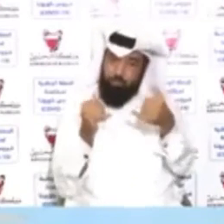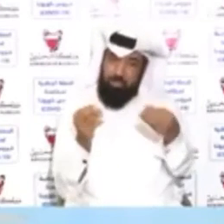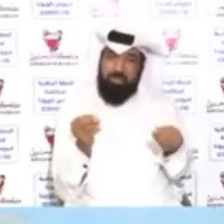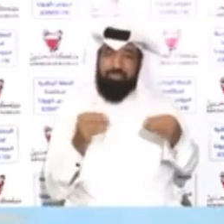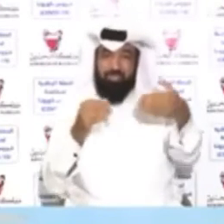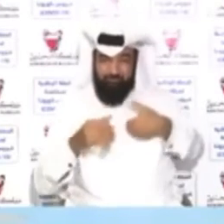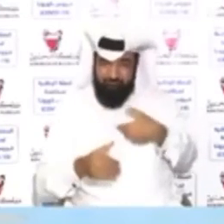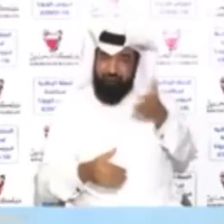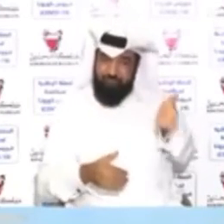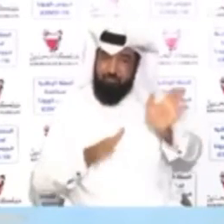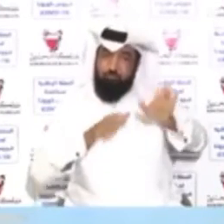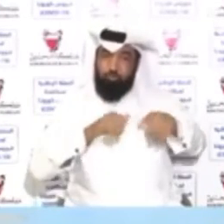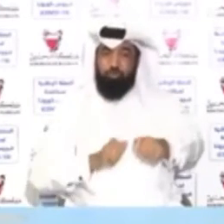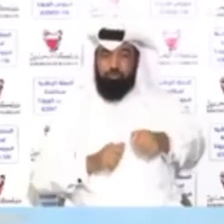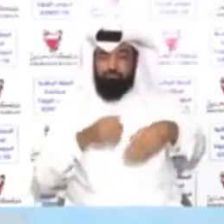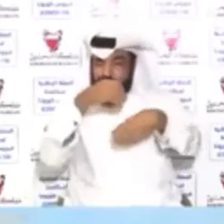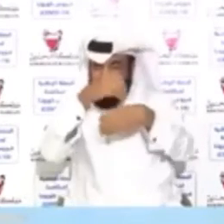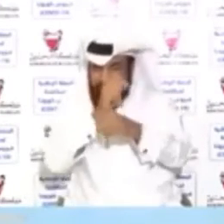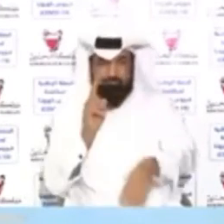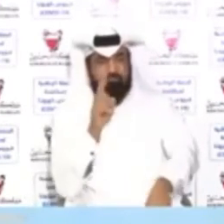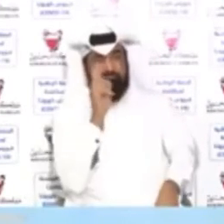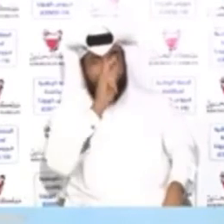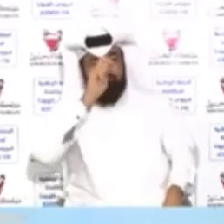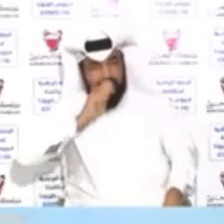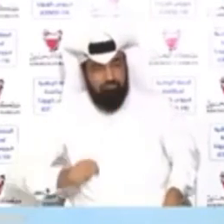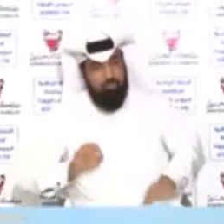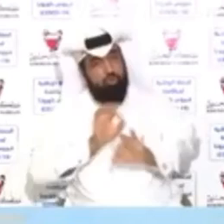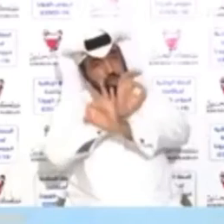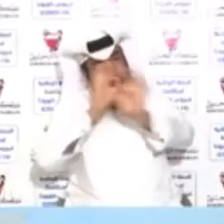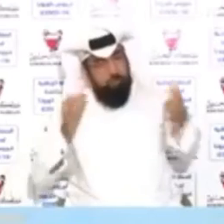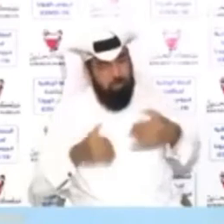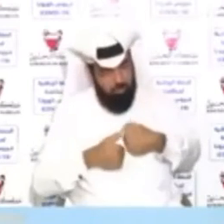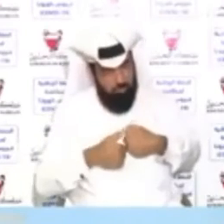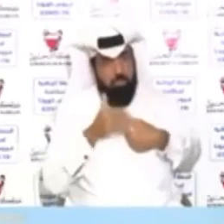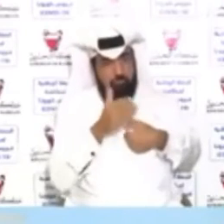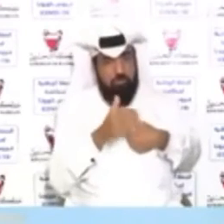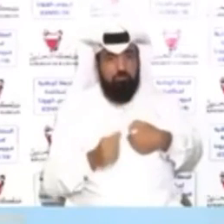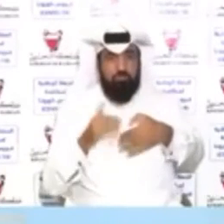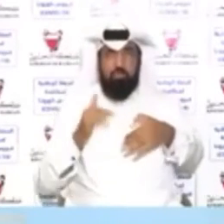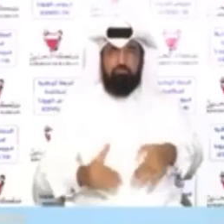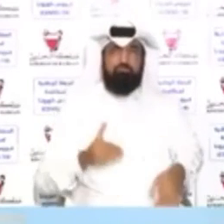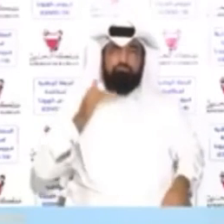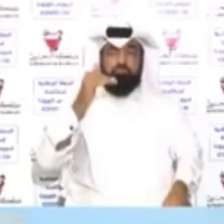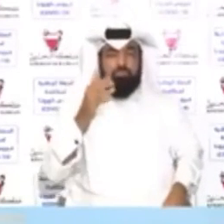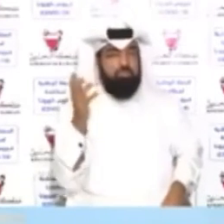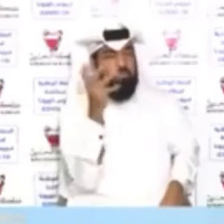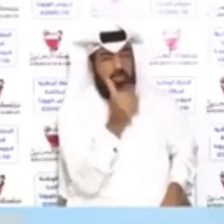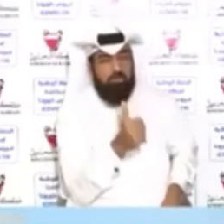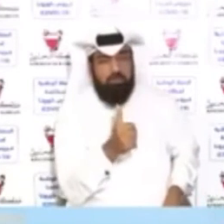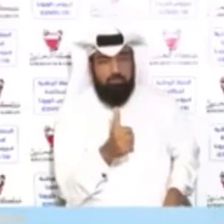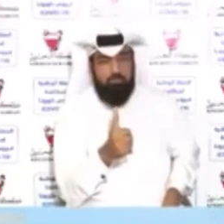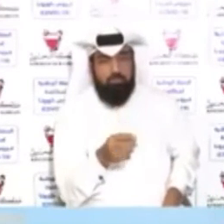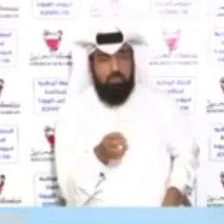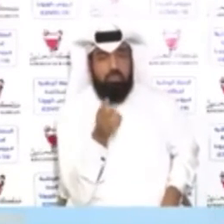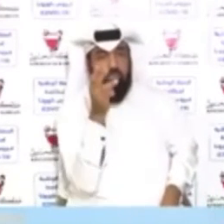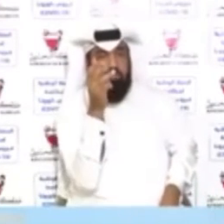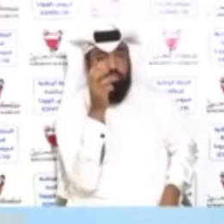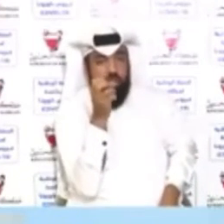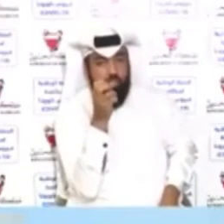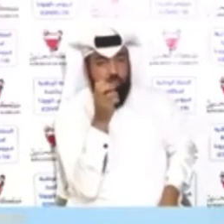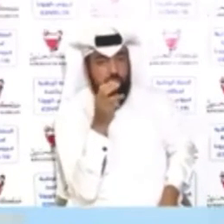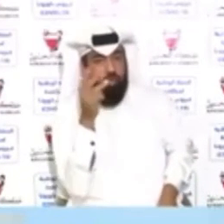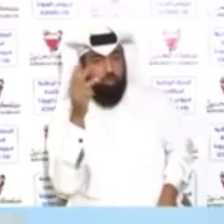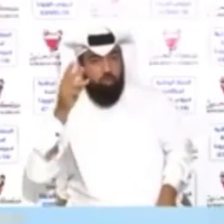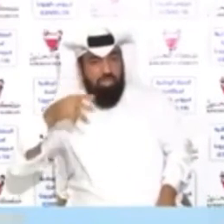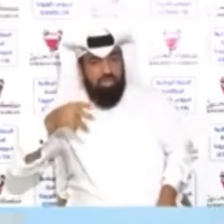اللي نجريها للفحص والكشف الحالات المبكرة، حيث وصل في البحرين عدد الفحوصات إلى 330 ألف